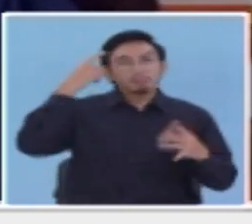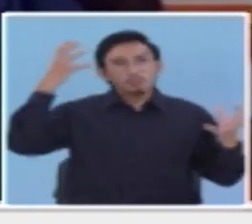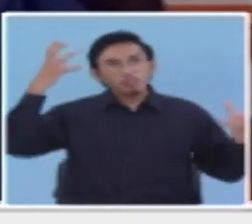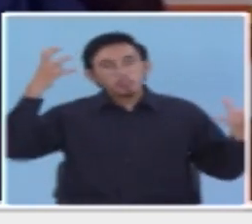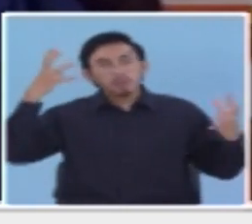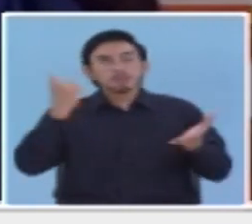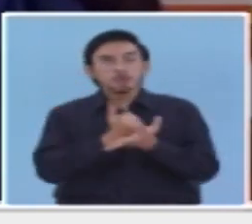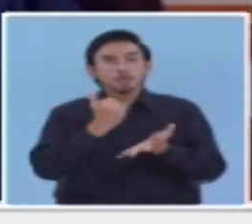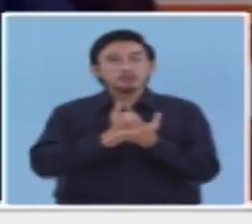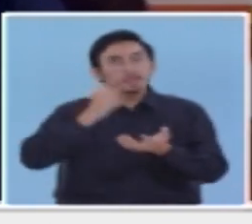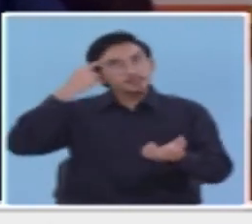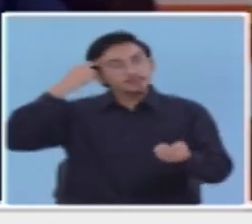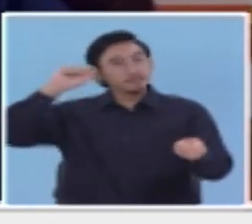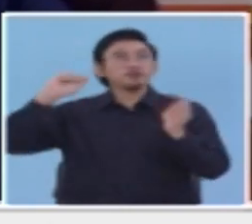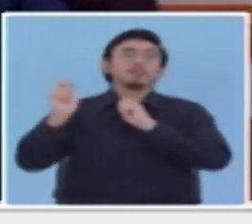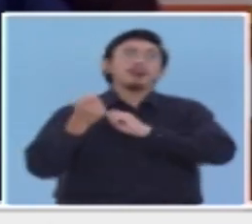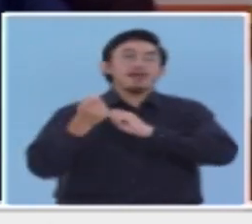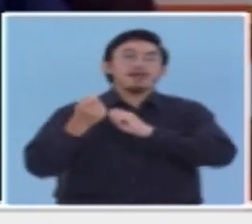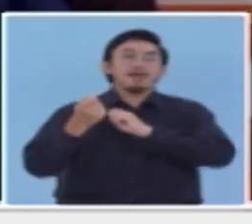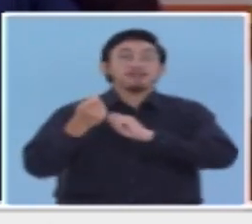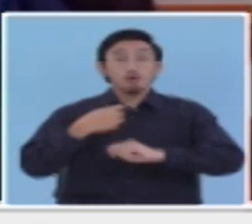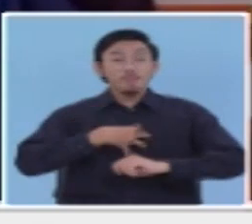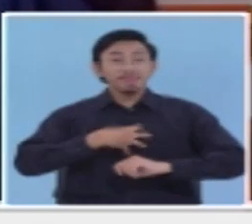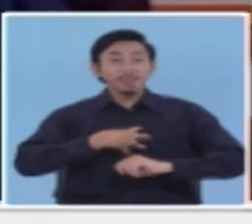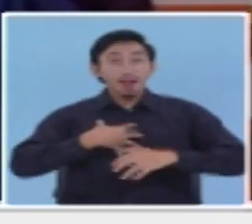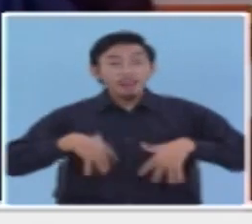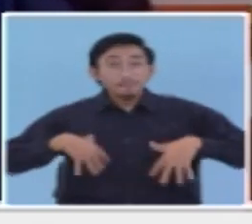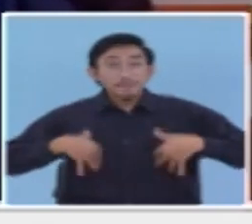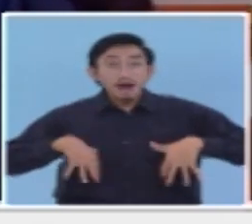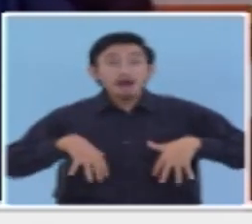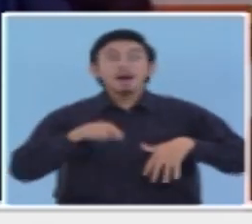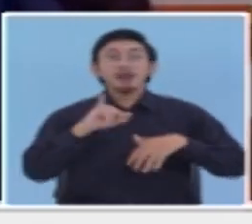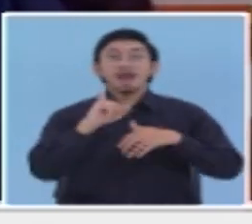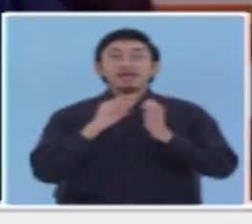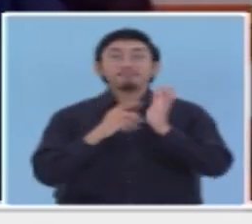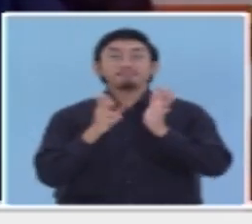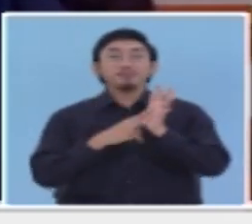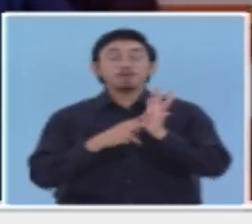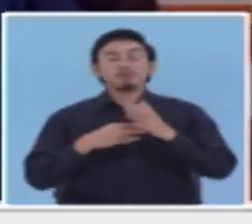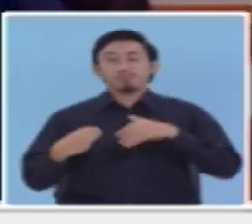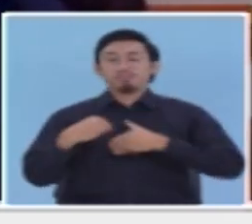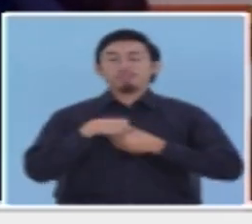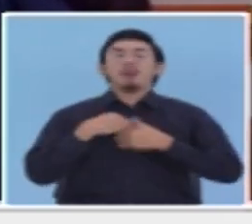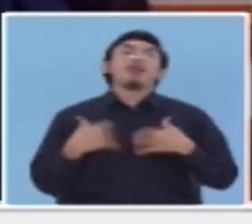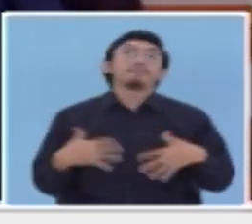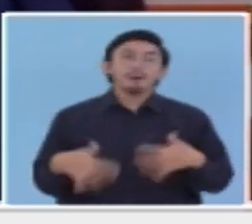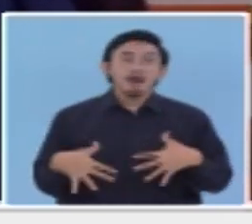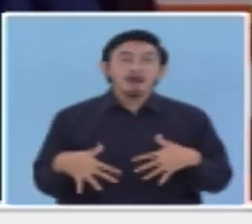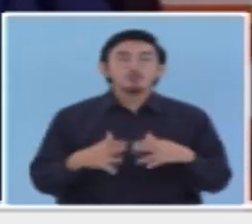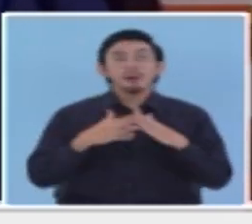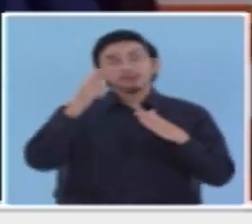dipikir-pikir kalau kita down itu imun kita malah ikut turun juga, yang tadinya kita tidak terinfeksi bisa jadi